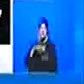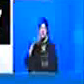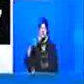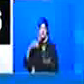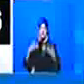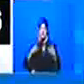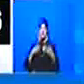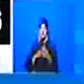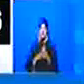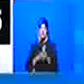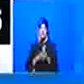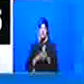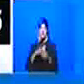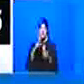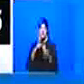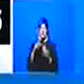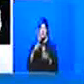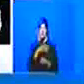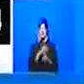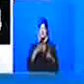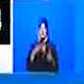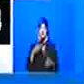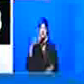jagung sekitar